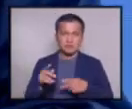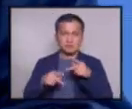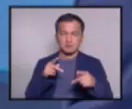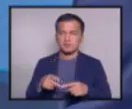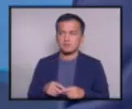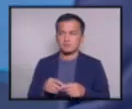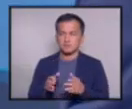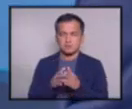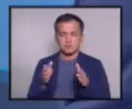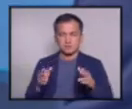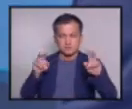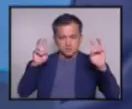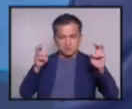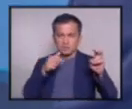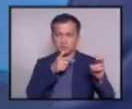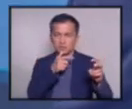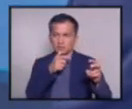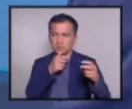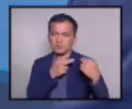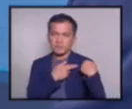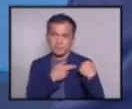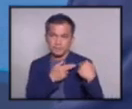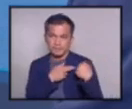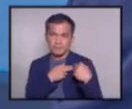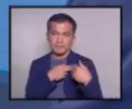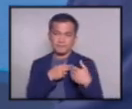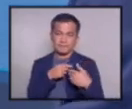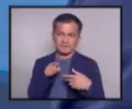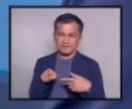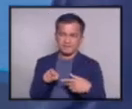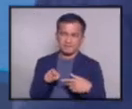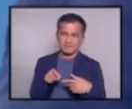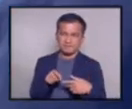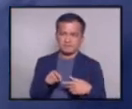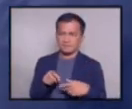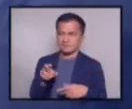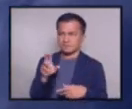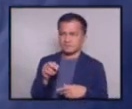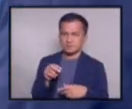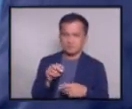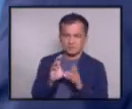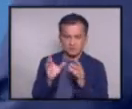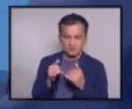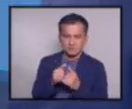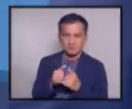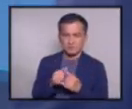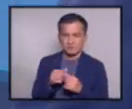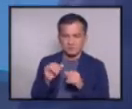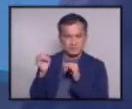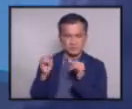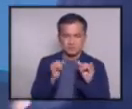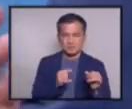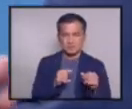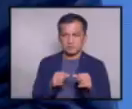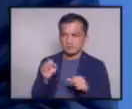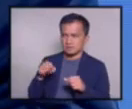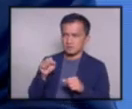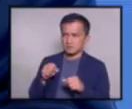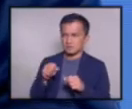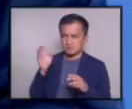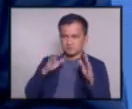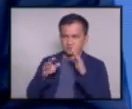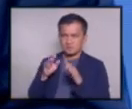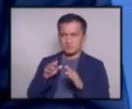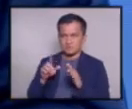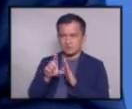malaking usapin yung kung sino ba talaga ang responsable sa mga ganun. Hindi ba usually mga kumpanya yan? Hindi naman yan mga individual. Oo. Eh, ang problema,